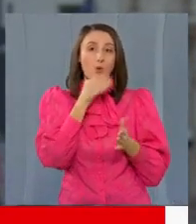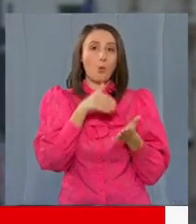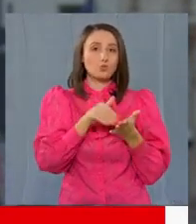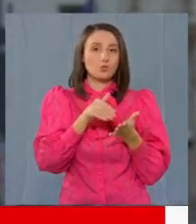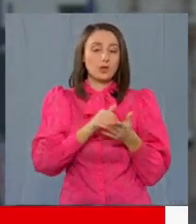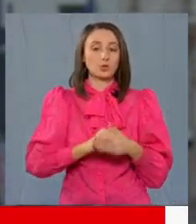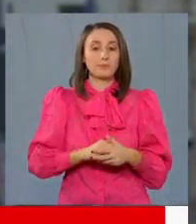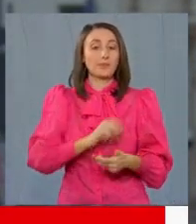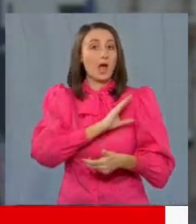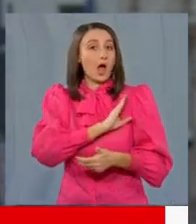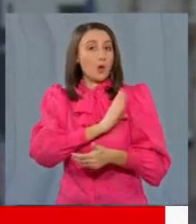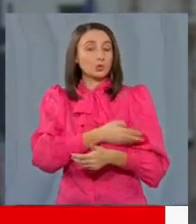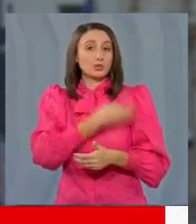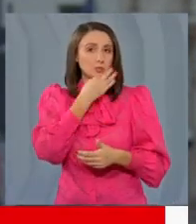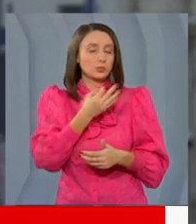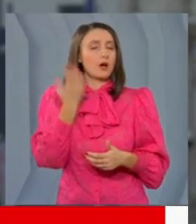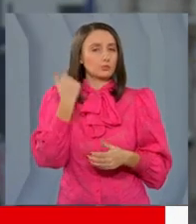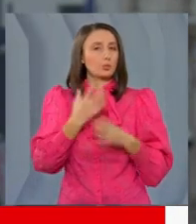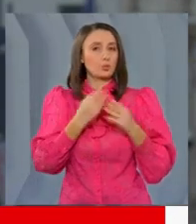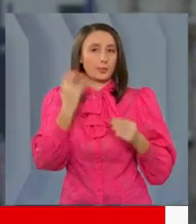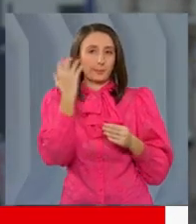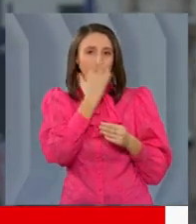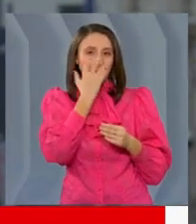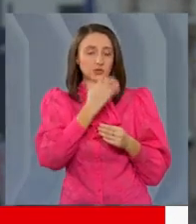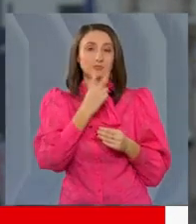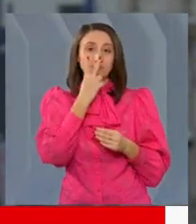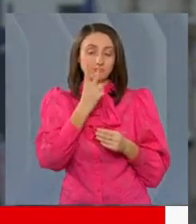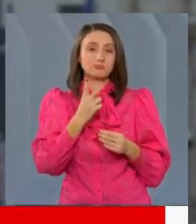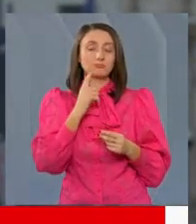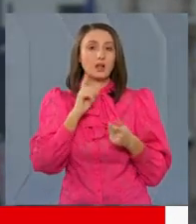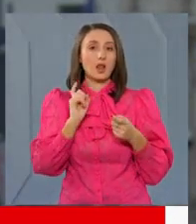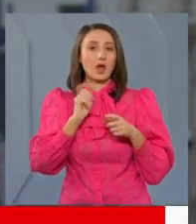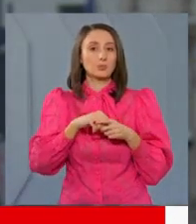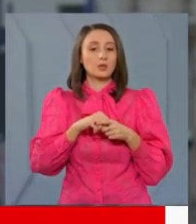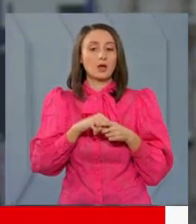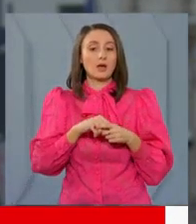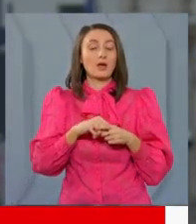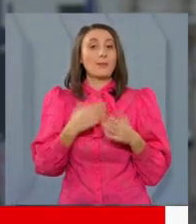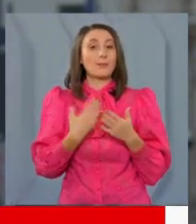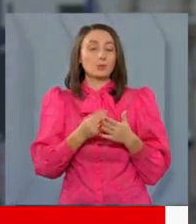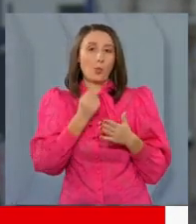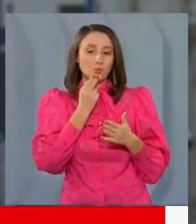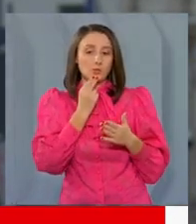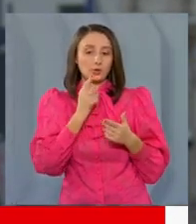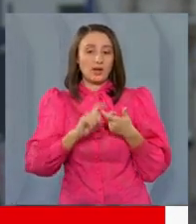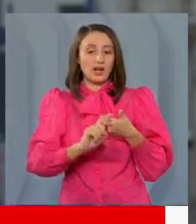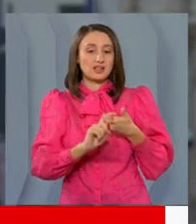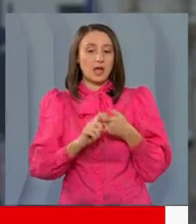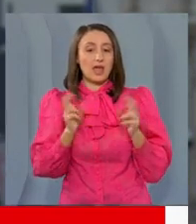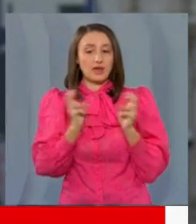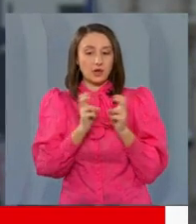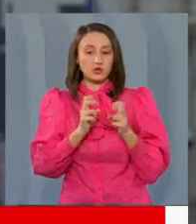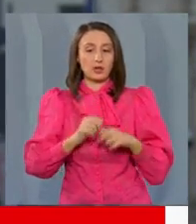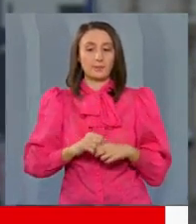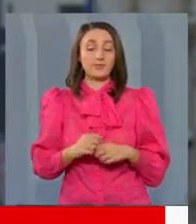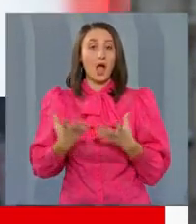consumatori. Autoritatea susține că a avut numeroase reclamații cu privire la racordarea prosumatorilor la rețelele de energie. Cornel Chitucea